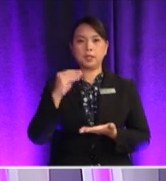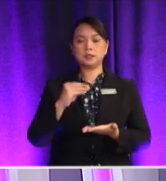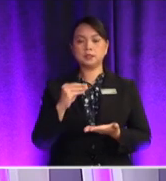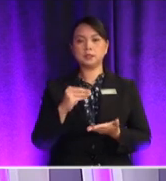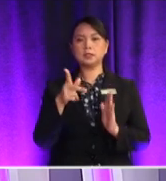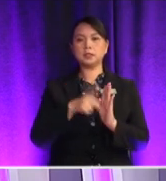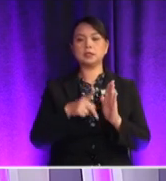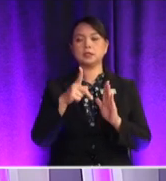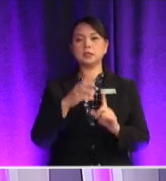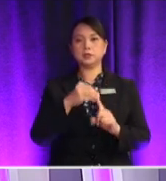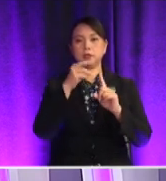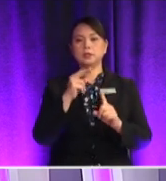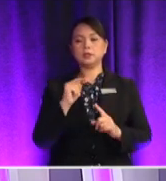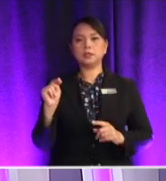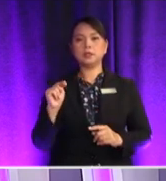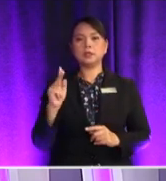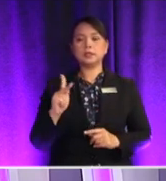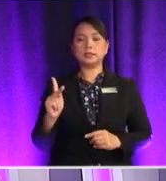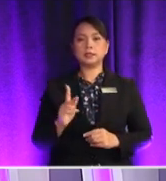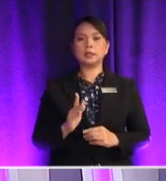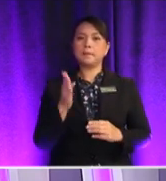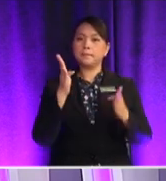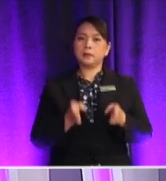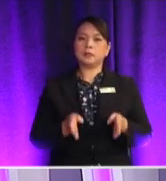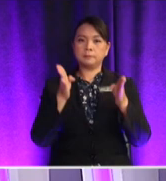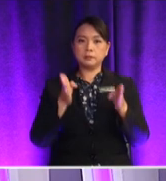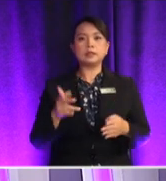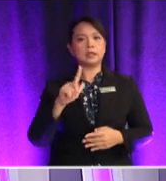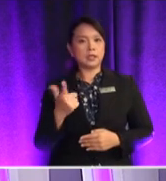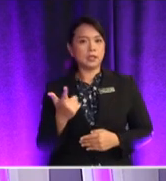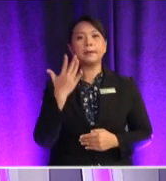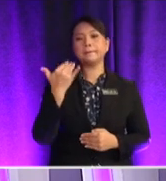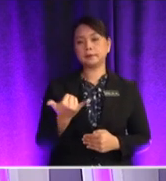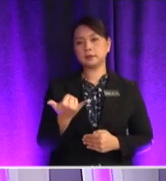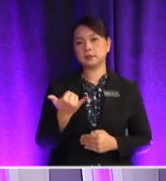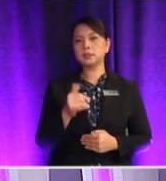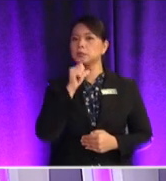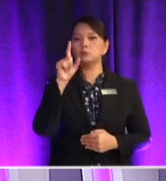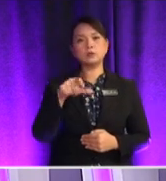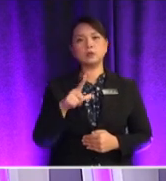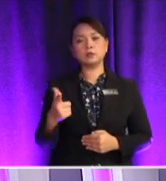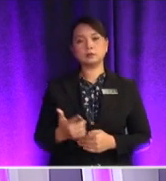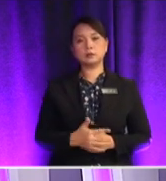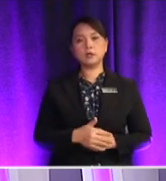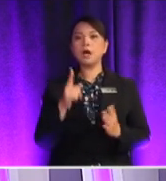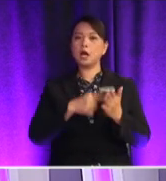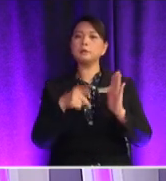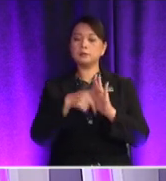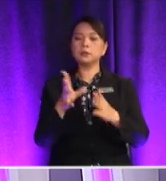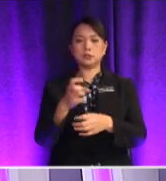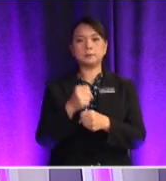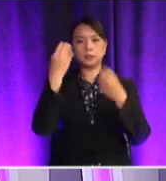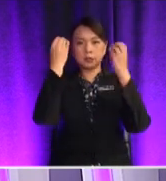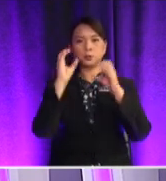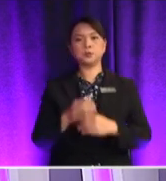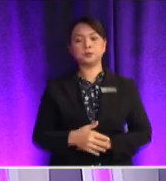ataupun bangsa Cina ke ataupun bangsa-bangsa yang lain tu kan, kenapa saya nak kena belajar, tak perlulah. Apa pendapat cikgu tentang perkara